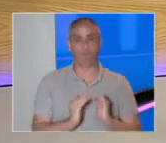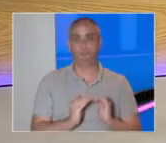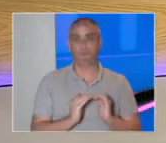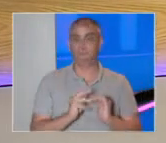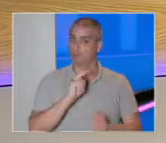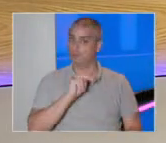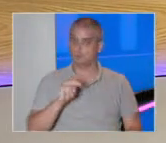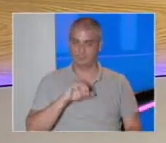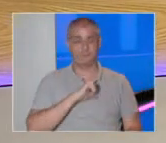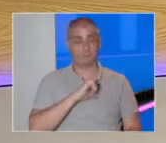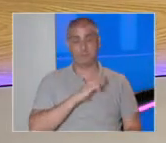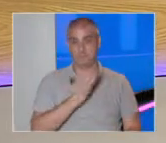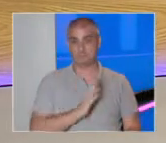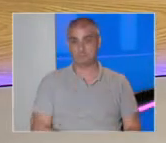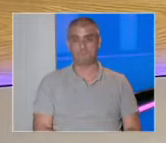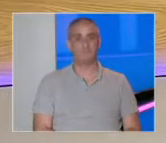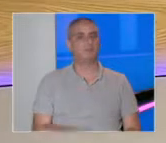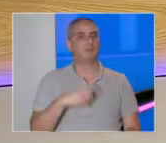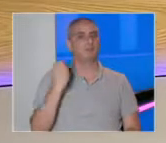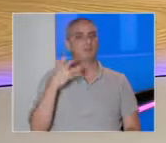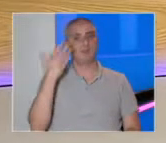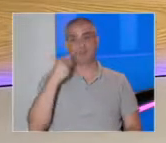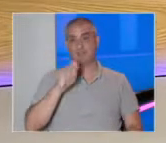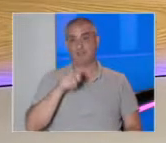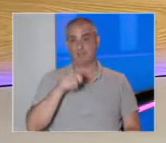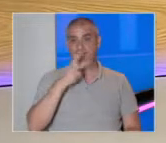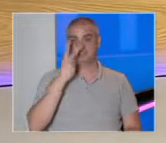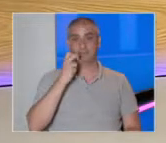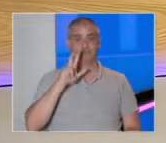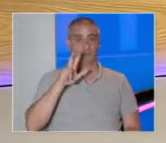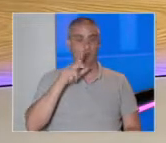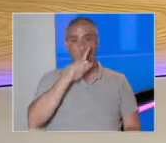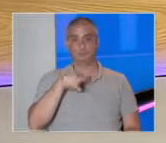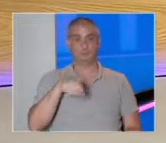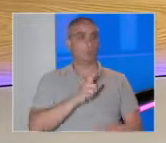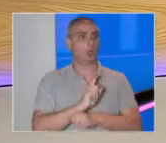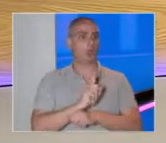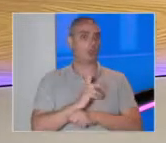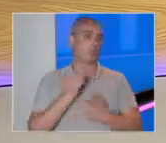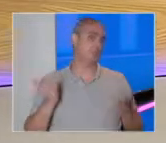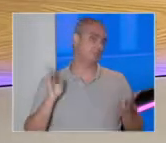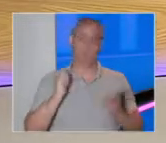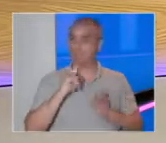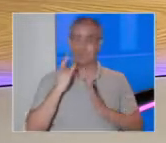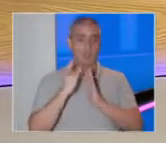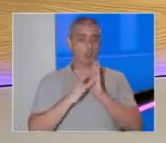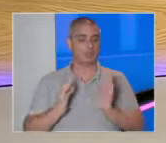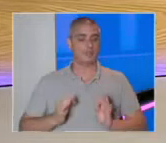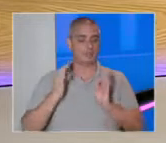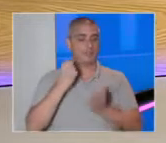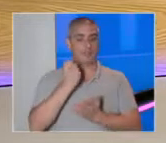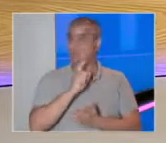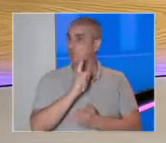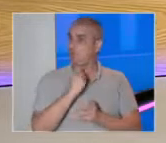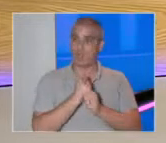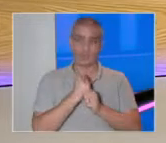נושא כמובן מעניין. שבוע להתפזרות הכנסת ה-23 באופן אוטומטי, במידה וחוק דחיית התקציב